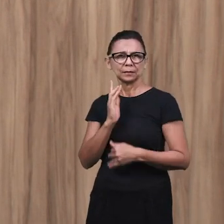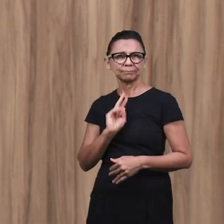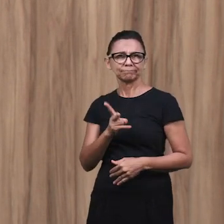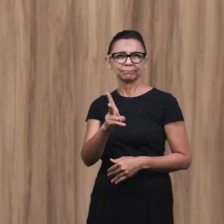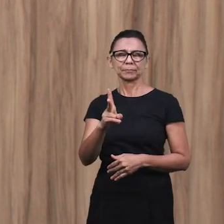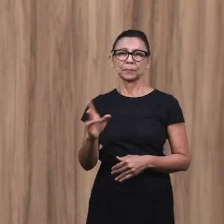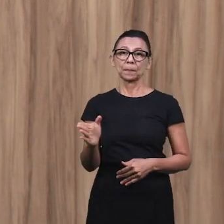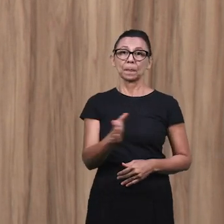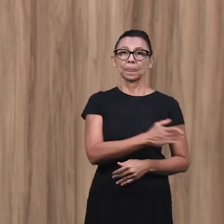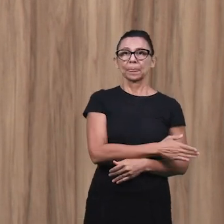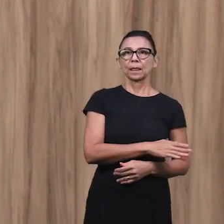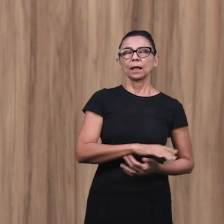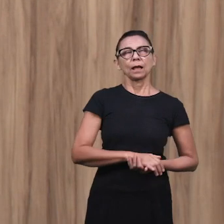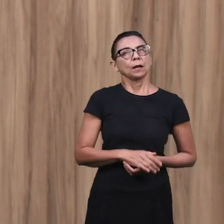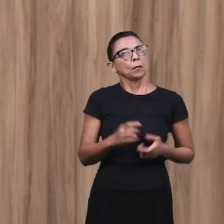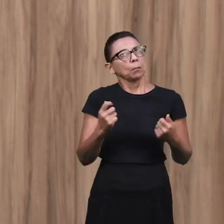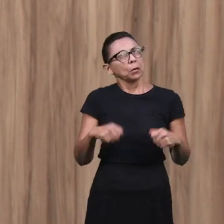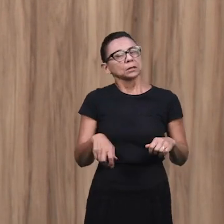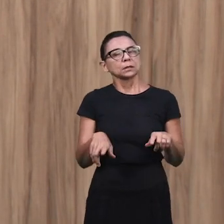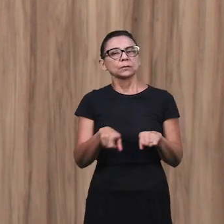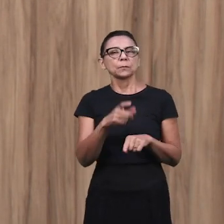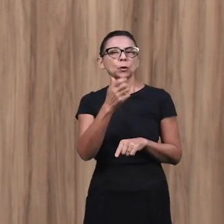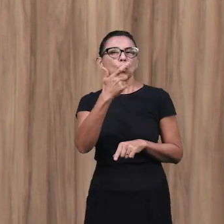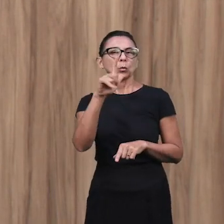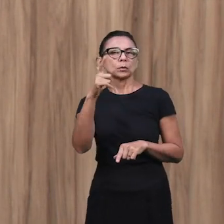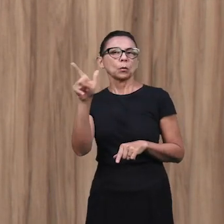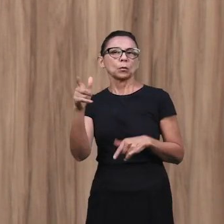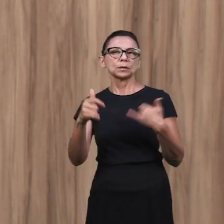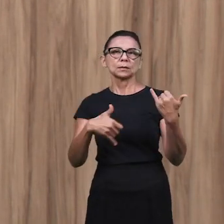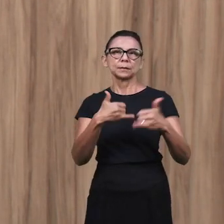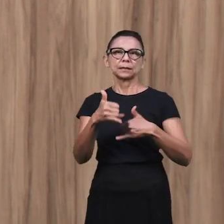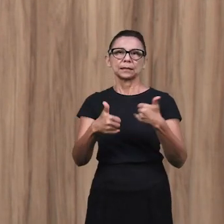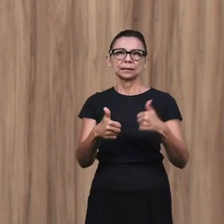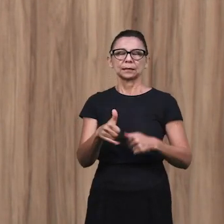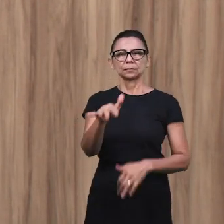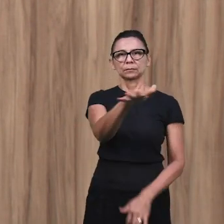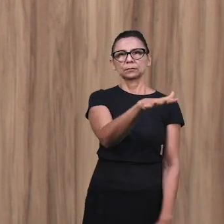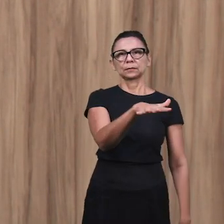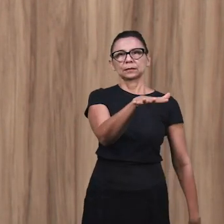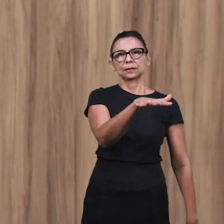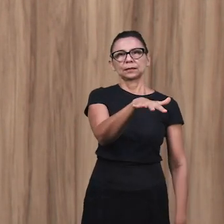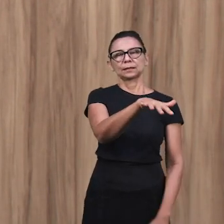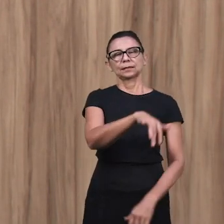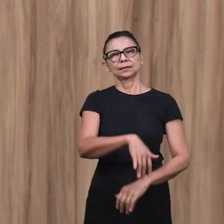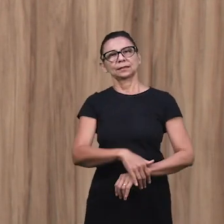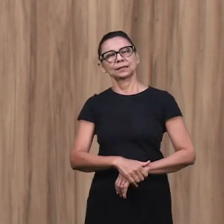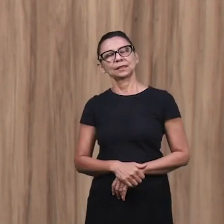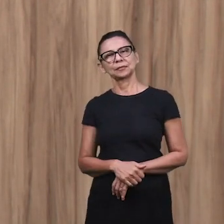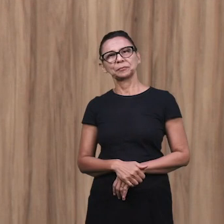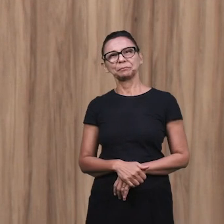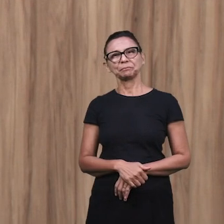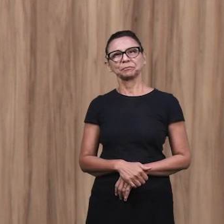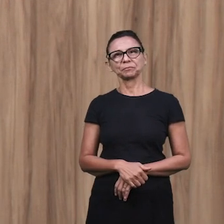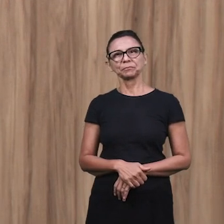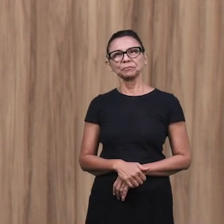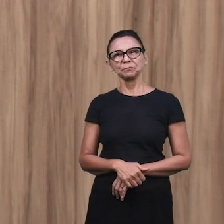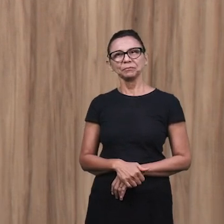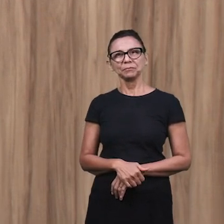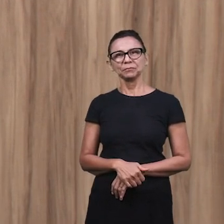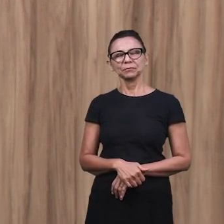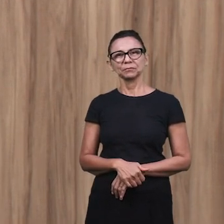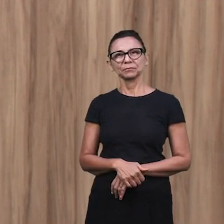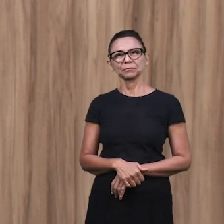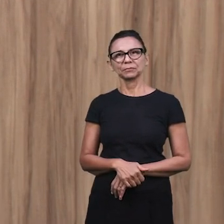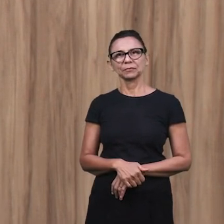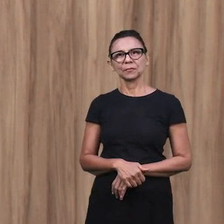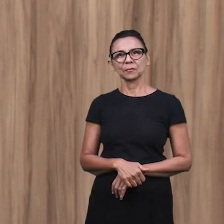d'autres possibilités de jeux dans des aires externes, dans l'épisode complémentaire qui sera disponible dans le